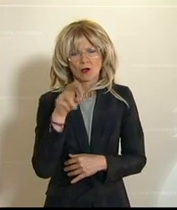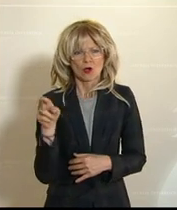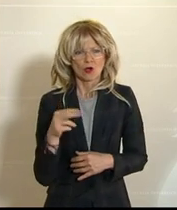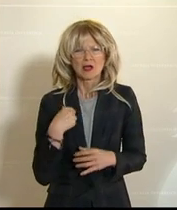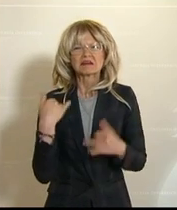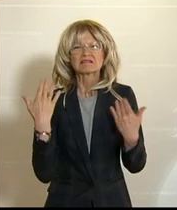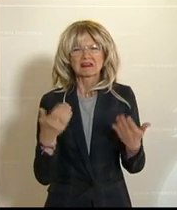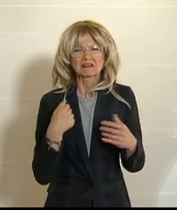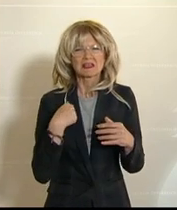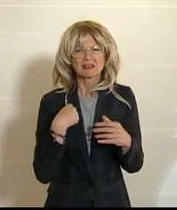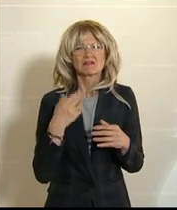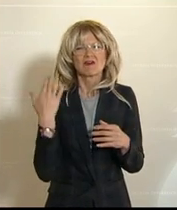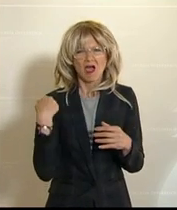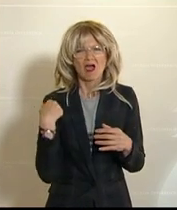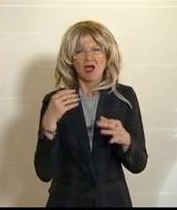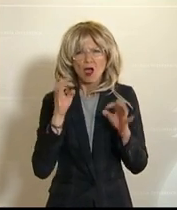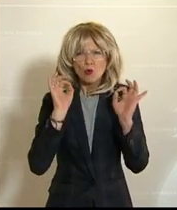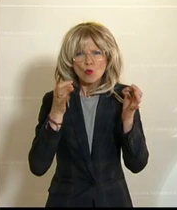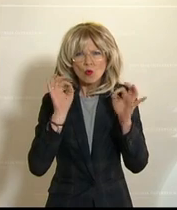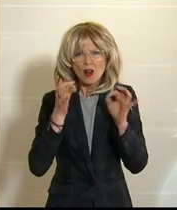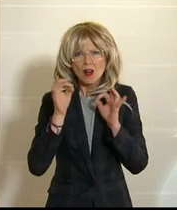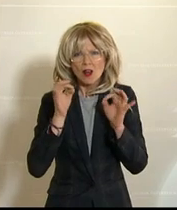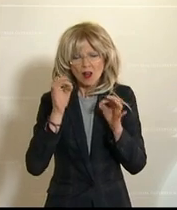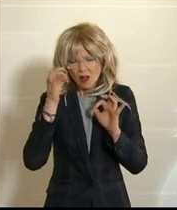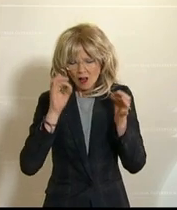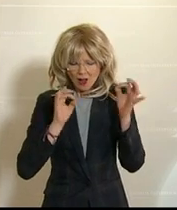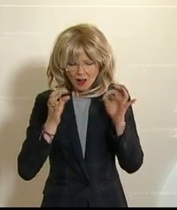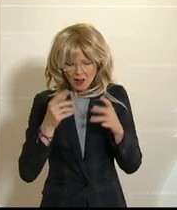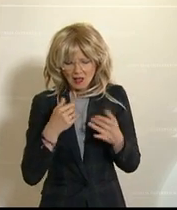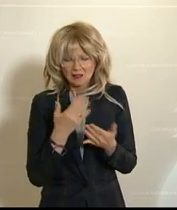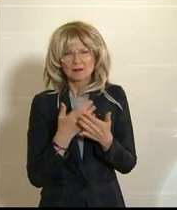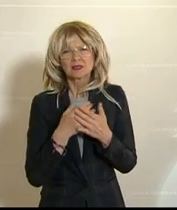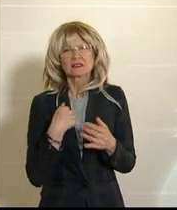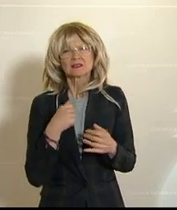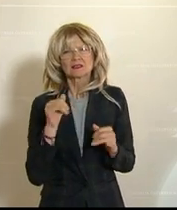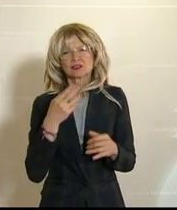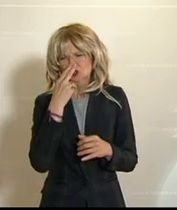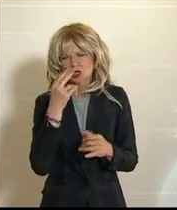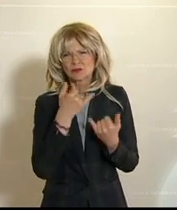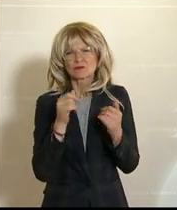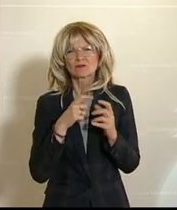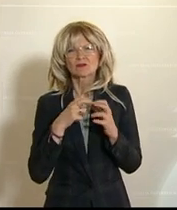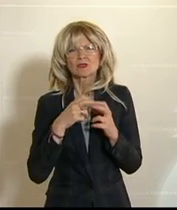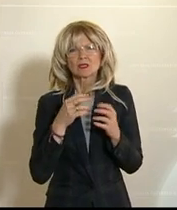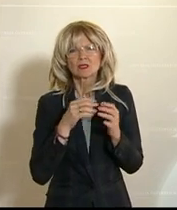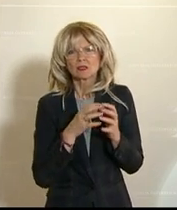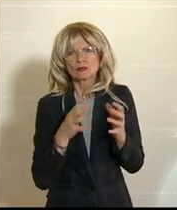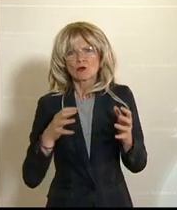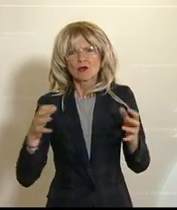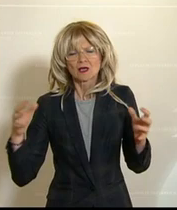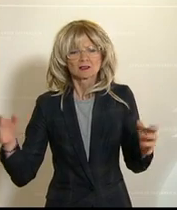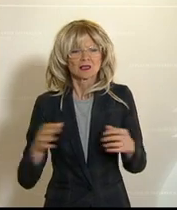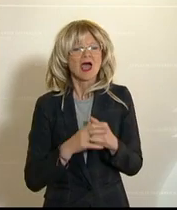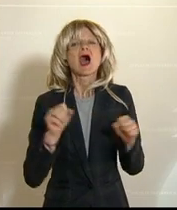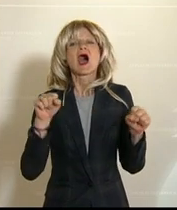es dann weitergeht. Wollte nur sagen, dass man sieht, wohin das Geld auch der Steuerzahler aus Österreich fließt.